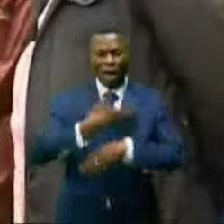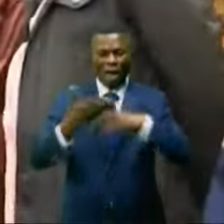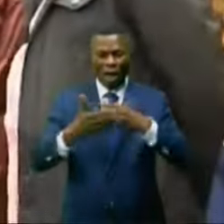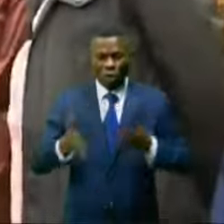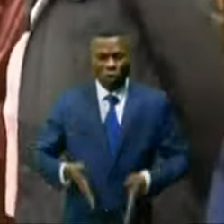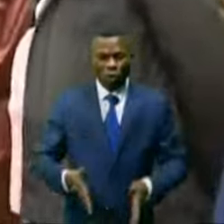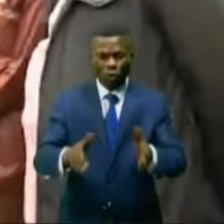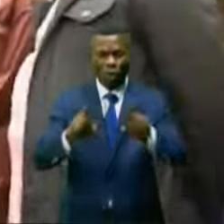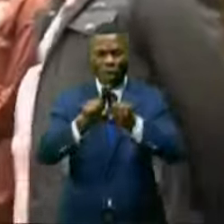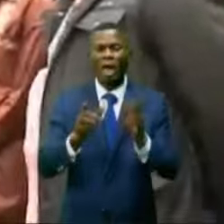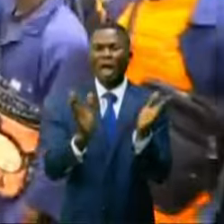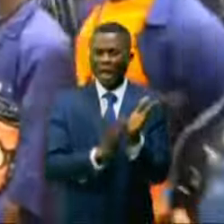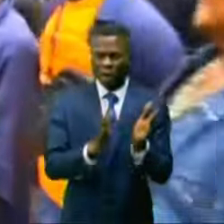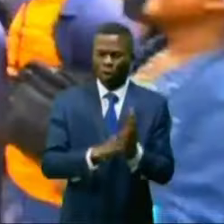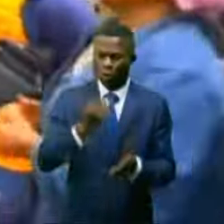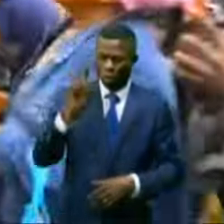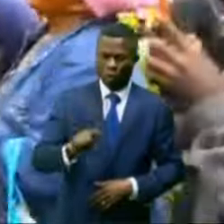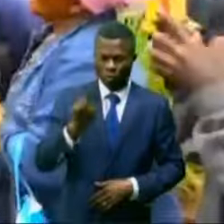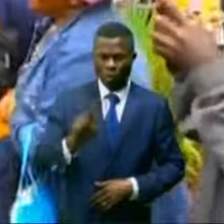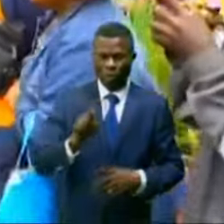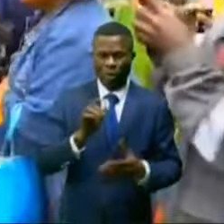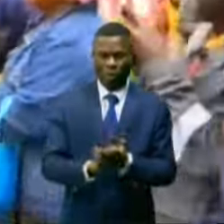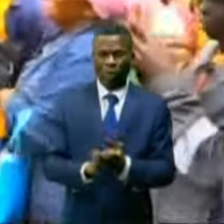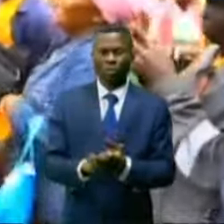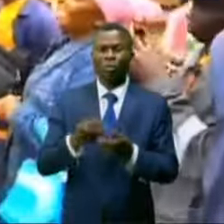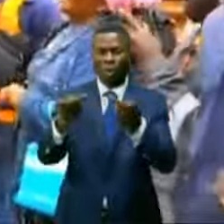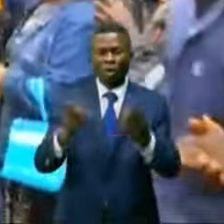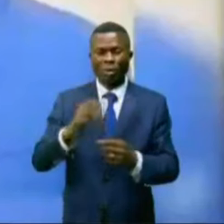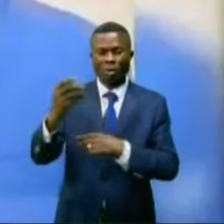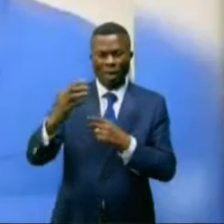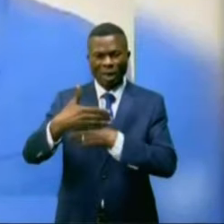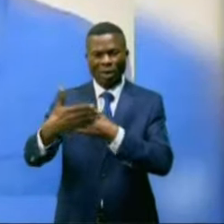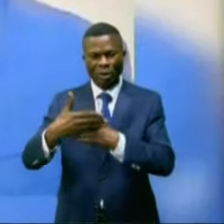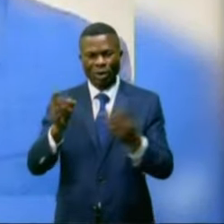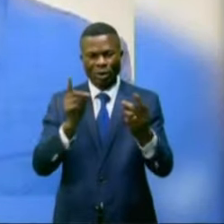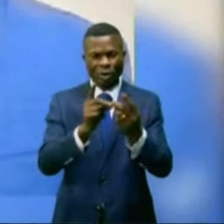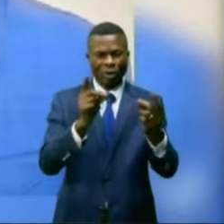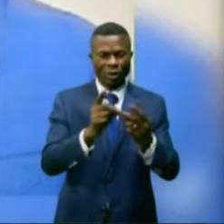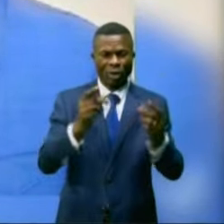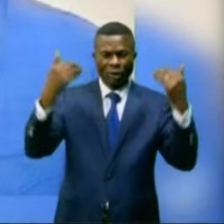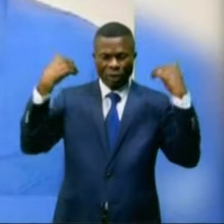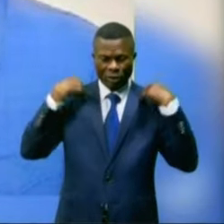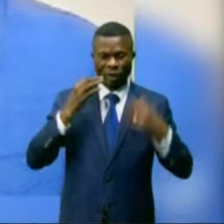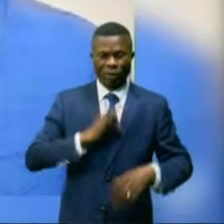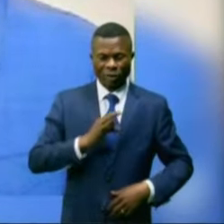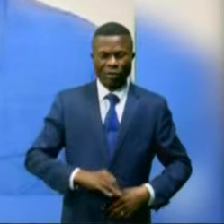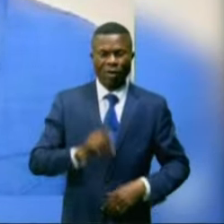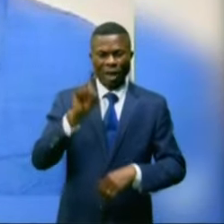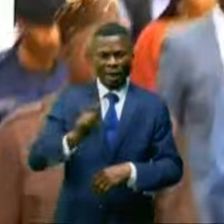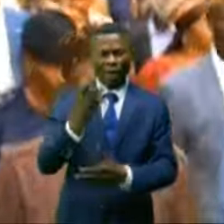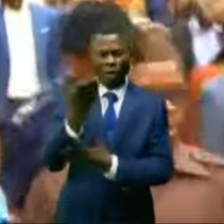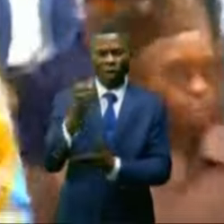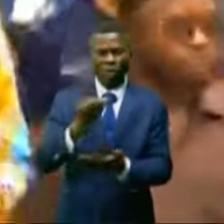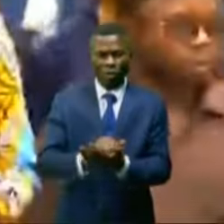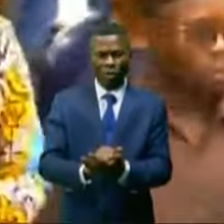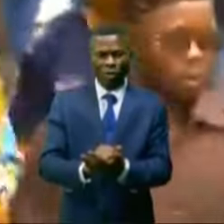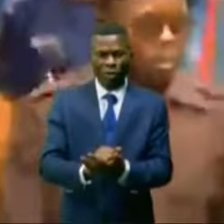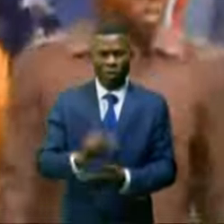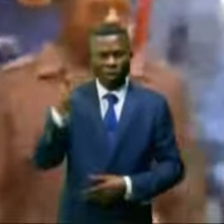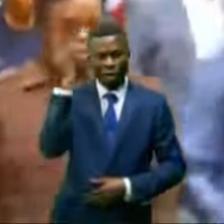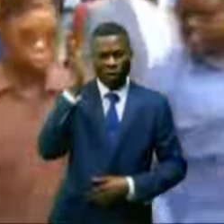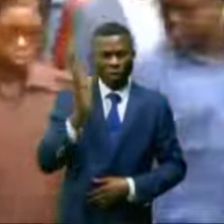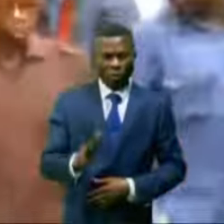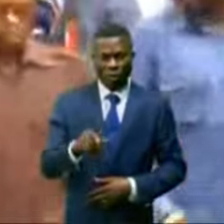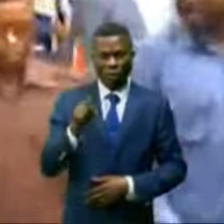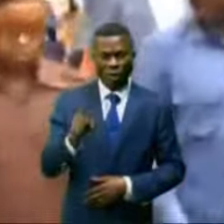Inscrit totalement dans une territoriale de proximité, cheval de bataille du chef de l'État Félix-Antoine Tshisekedi Tshilombo, le gouverneur Jean